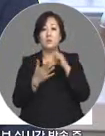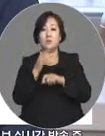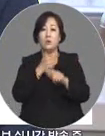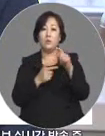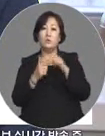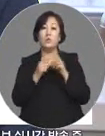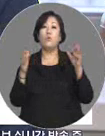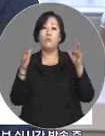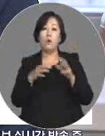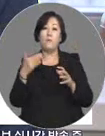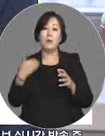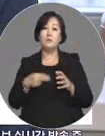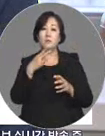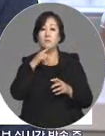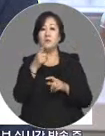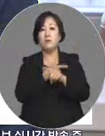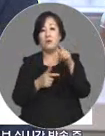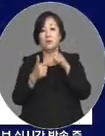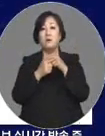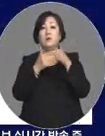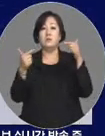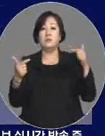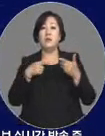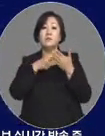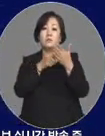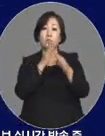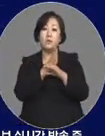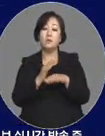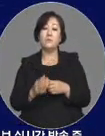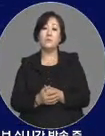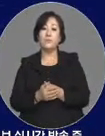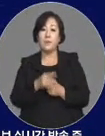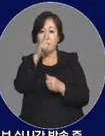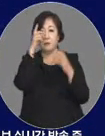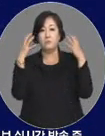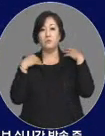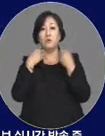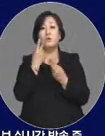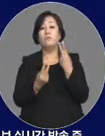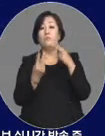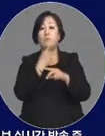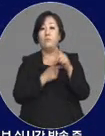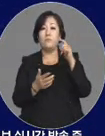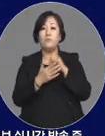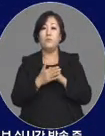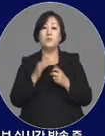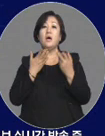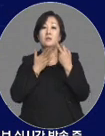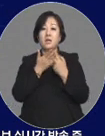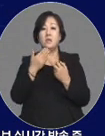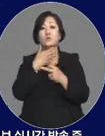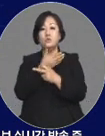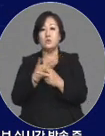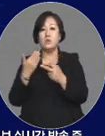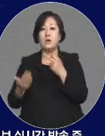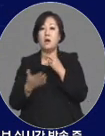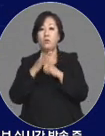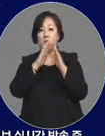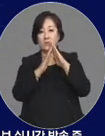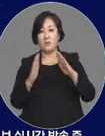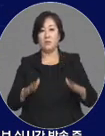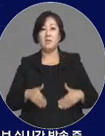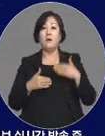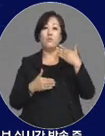반영이 되지 않는 부분은 국회 증액을 통해 가지고 정부 예산안이 전년도와 비교할 때 제주와 강원, 전남이 9%